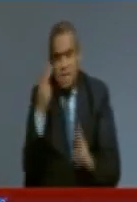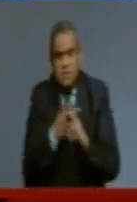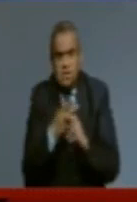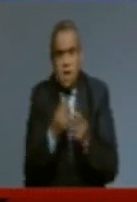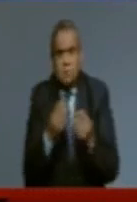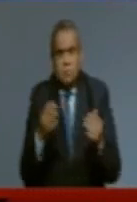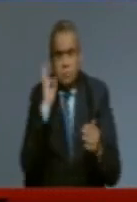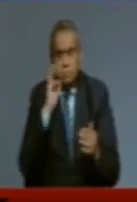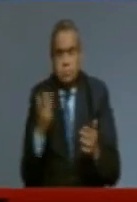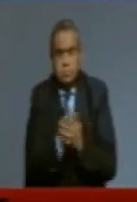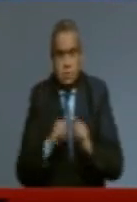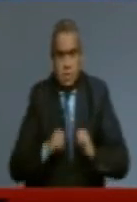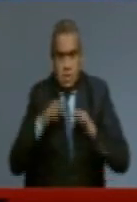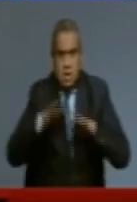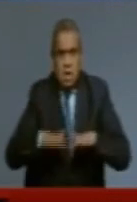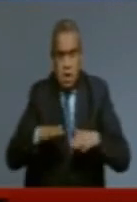ويتعايش فيها ممثلو